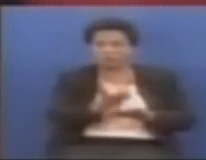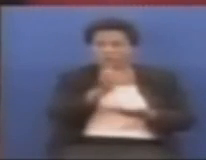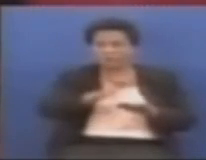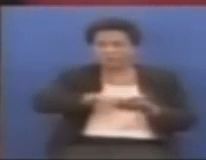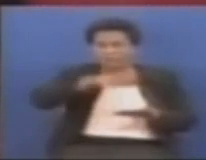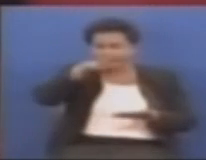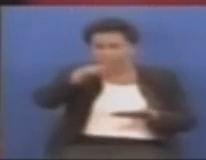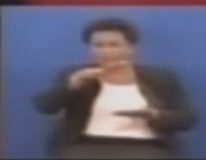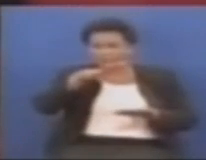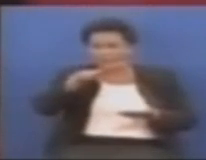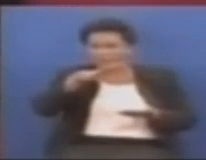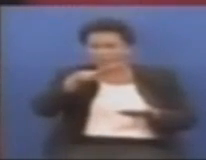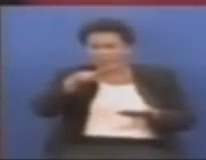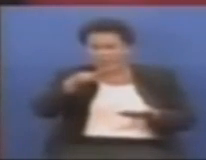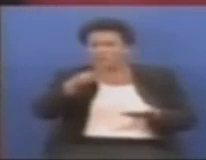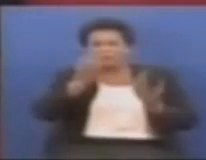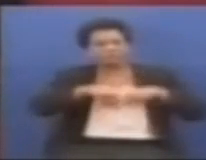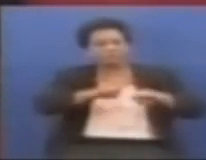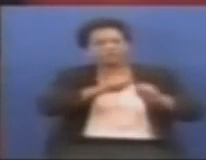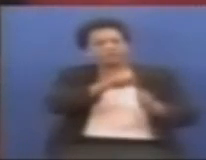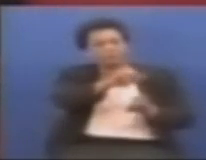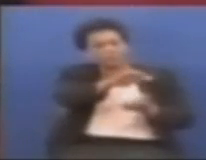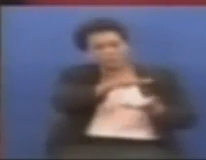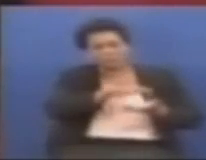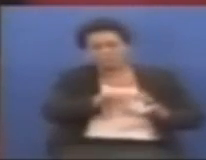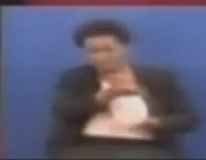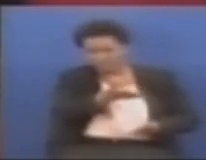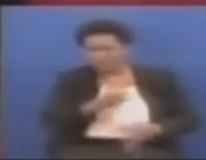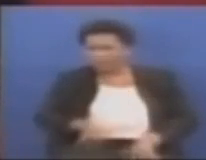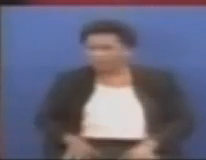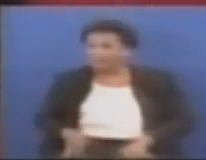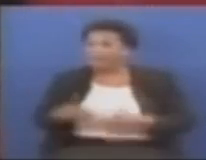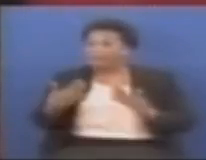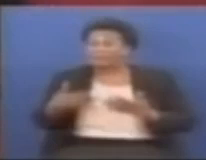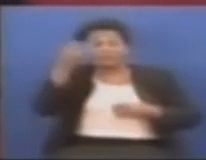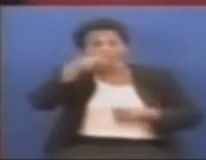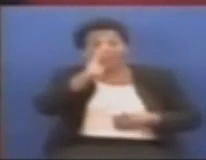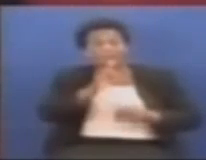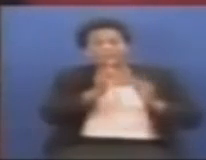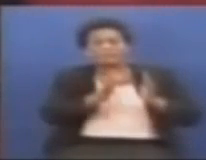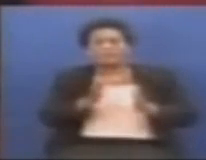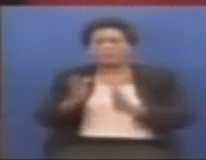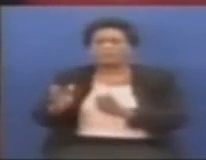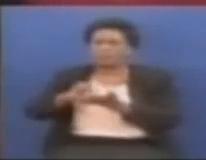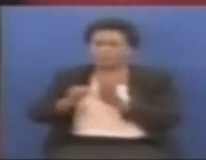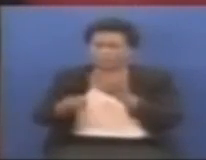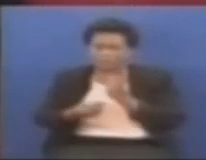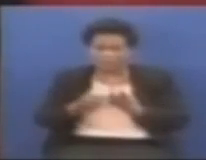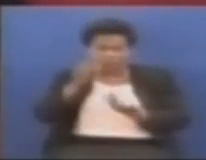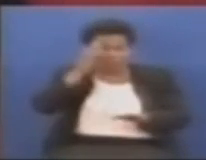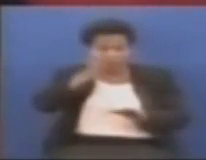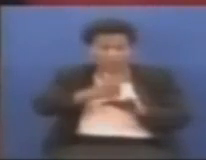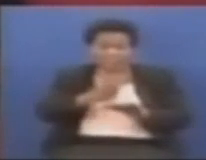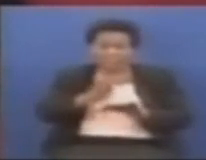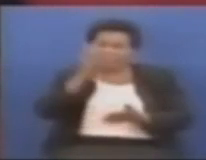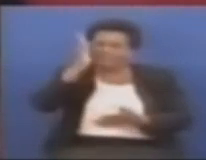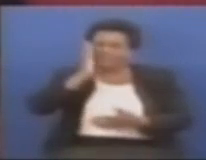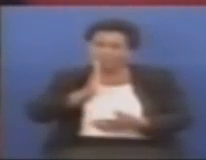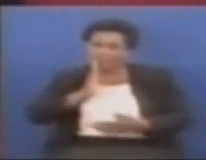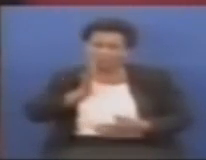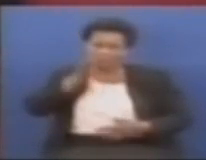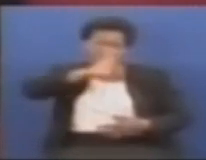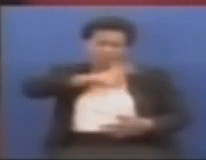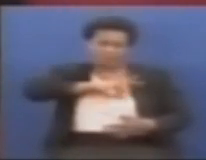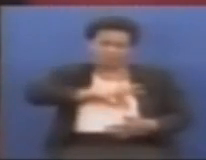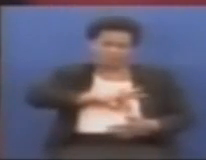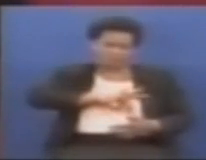na shughuli zao hizi za uvuvi. Je, serikali ina mkakati gani kuhakikisha kwamba vijana wanaojiajiri na